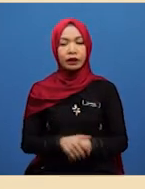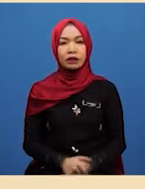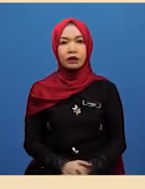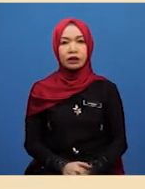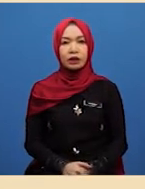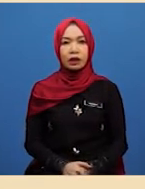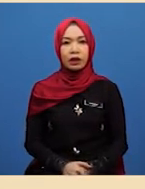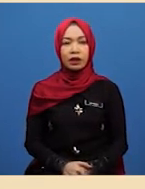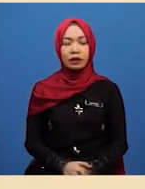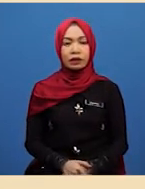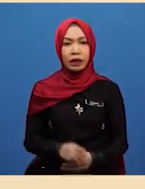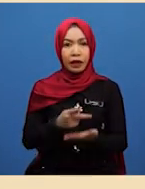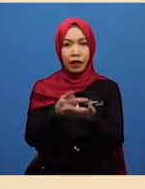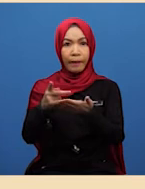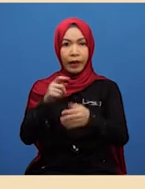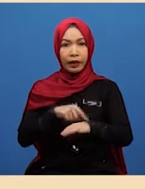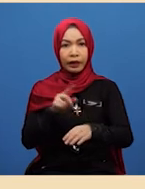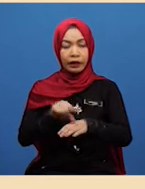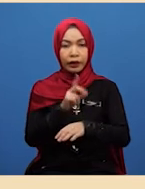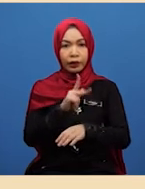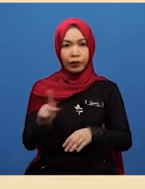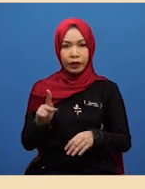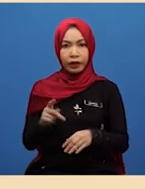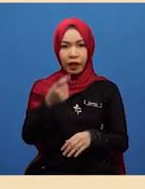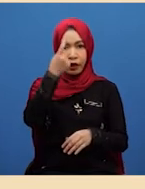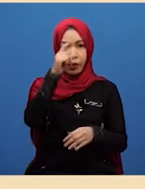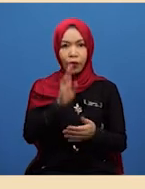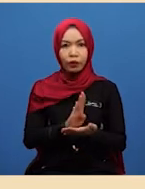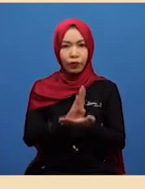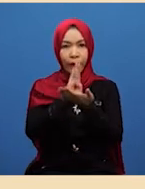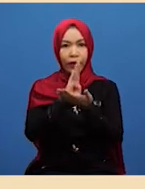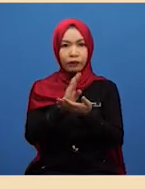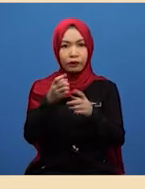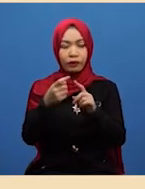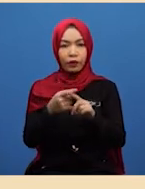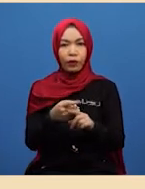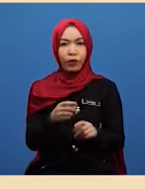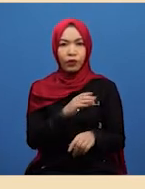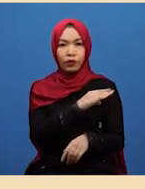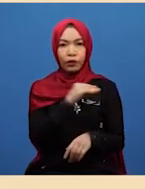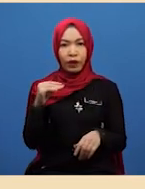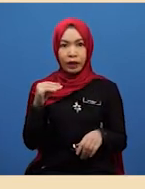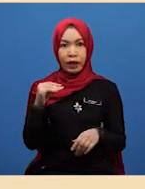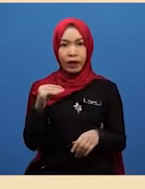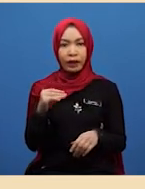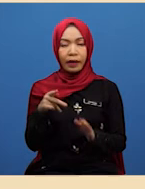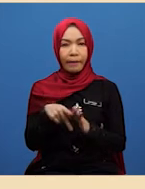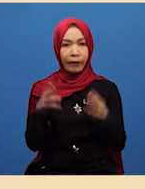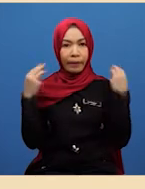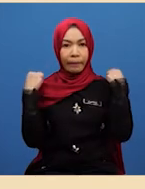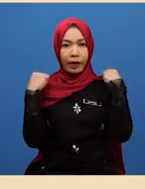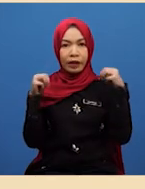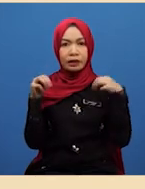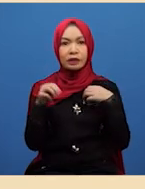digunakan bagi memerangi ancaman lanun yang mengganggu perdagangan dan ketenteraman